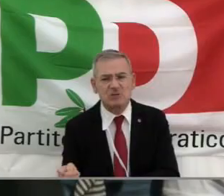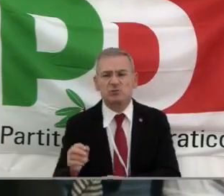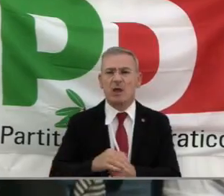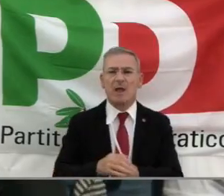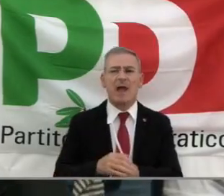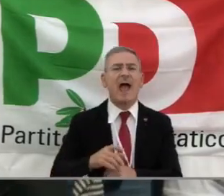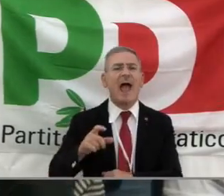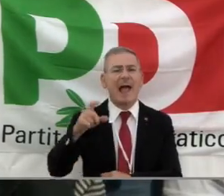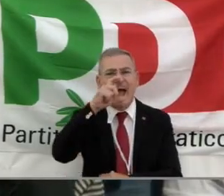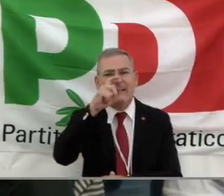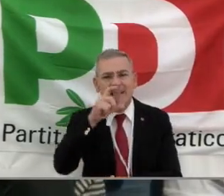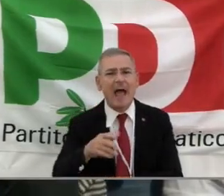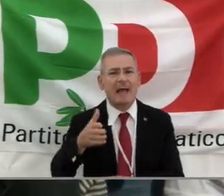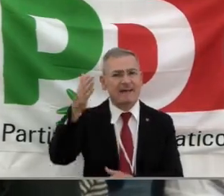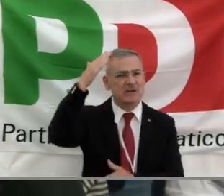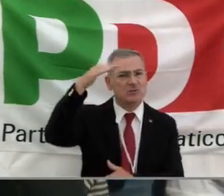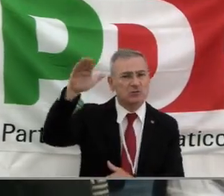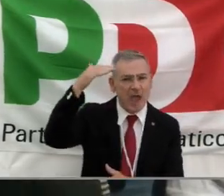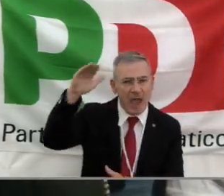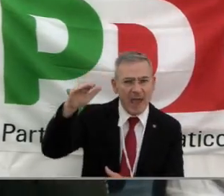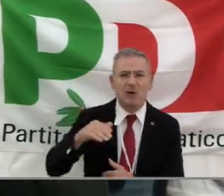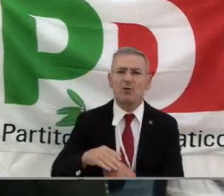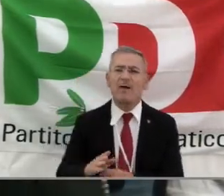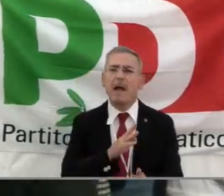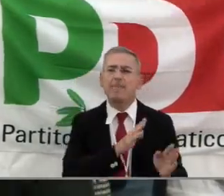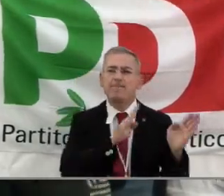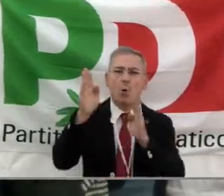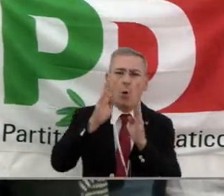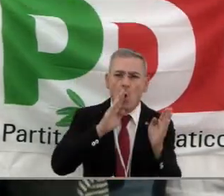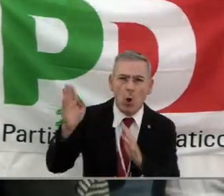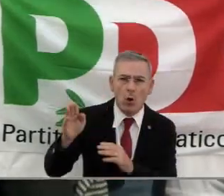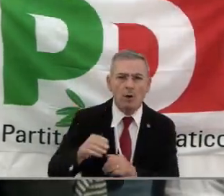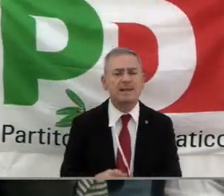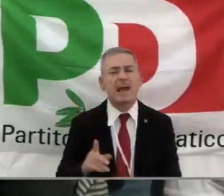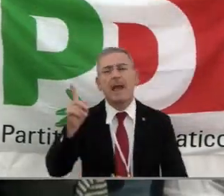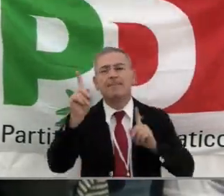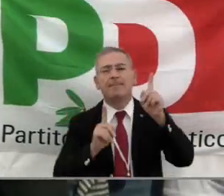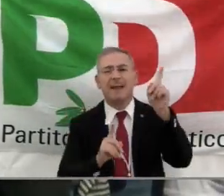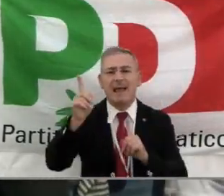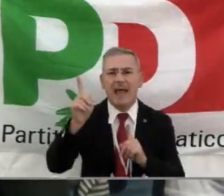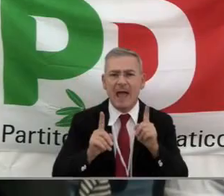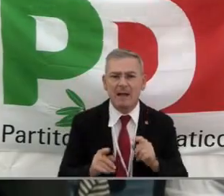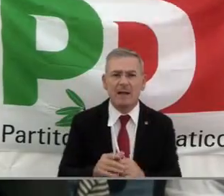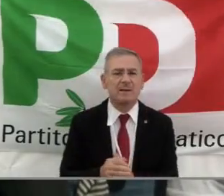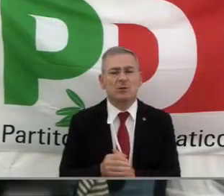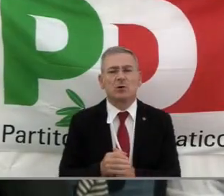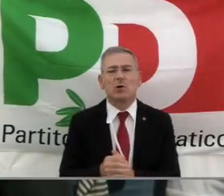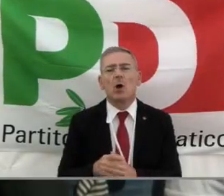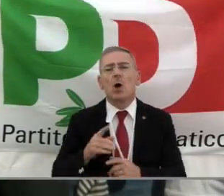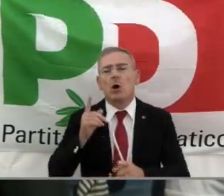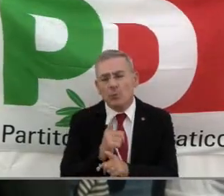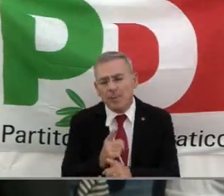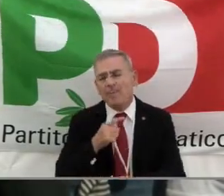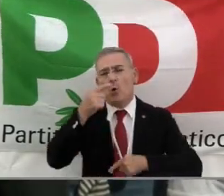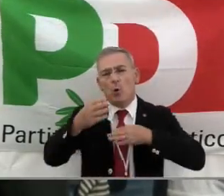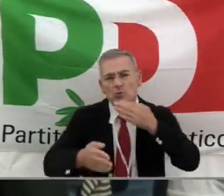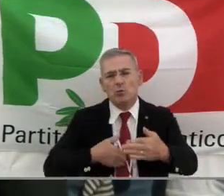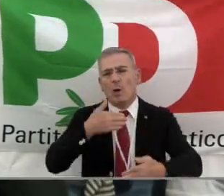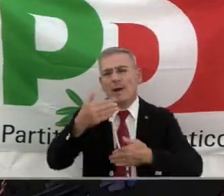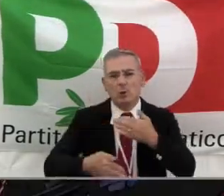Catania, andando a Genova, andando a Bologna, andando a Milano, e bisognerà